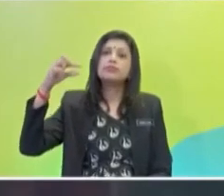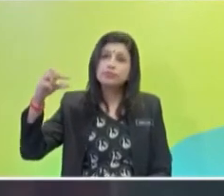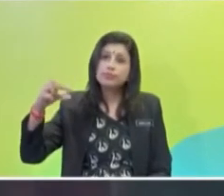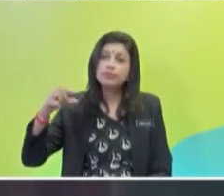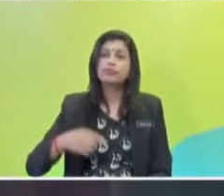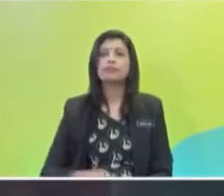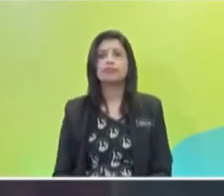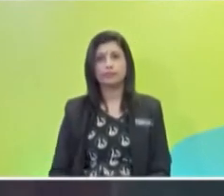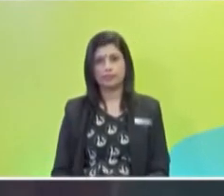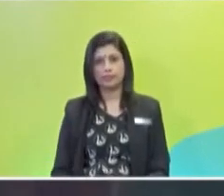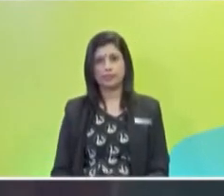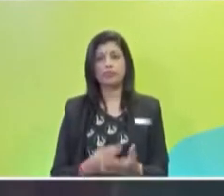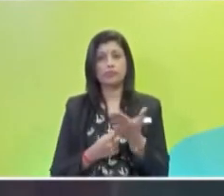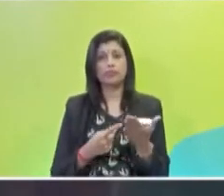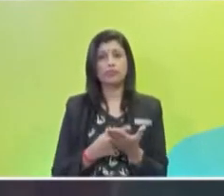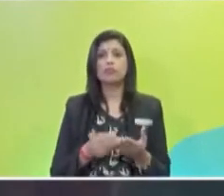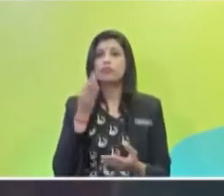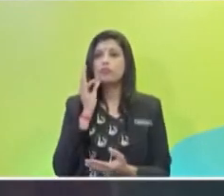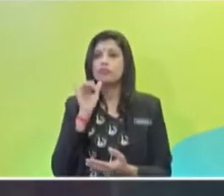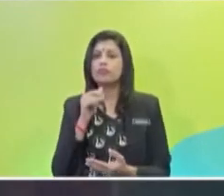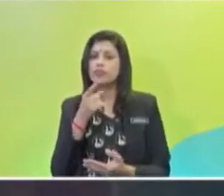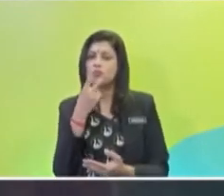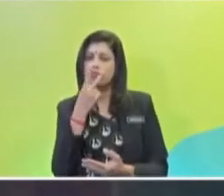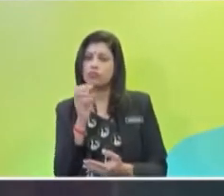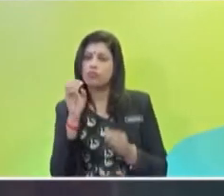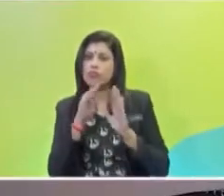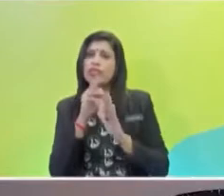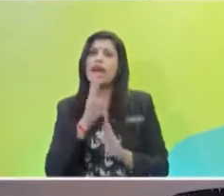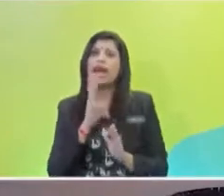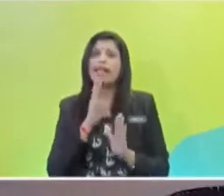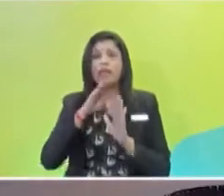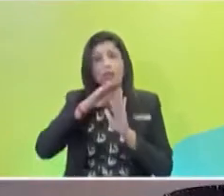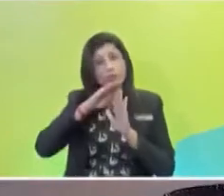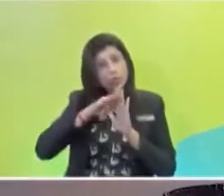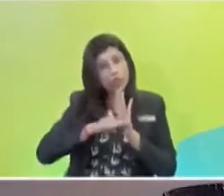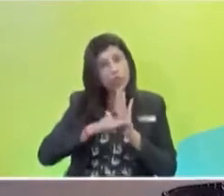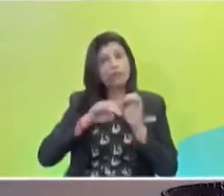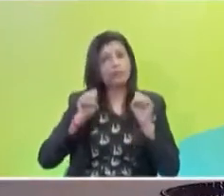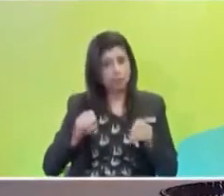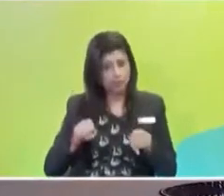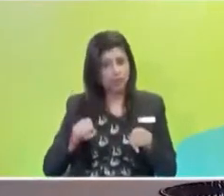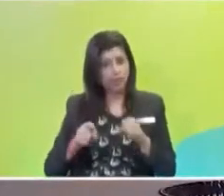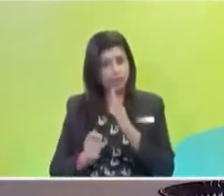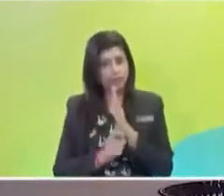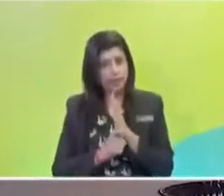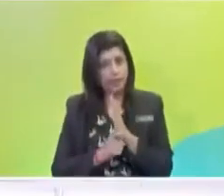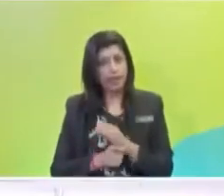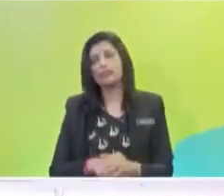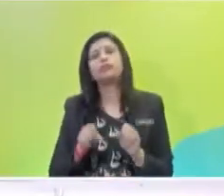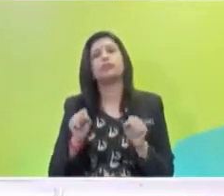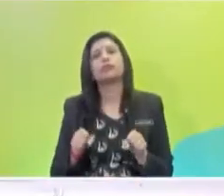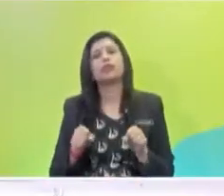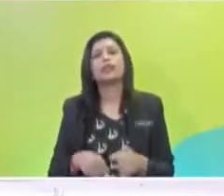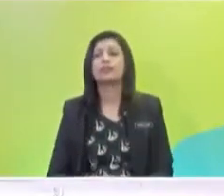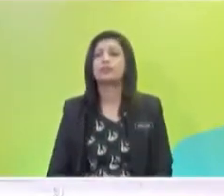jambu batu pun boleh. Sedapnya jambu batu, jambu air. Jambu air, macam-macam jenis buah kita boleh